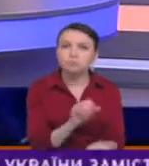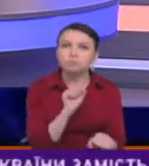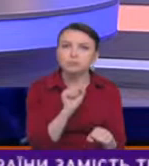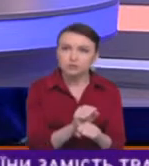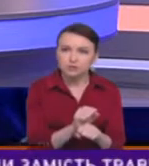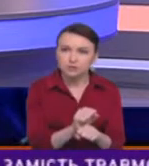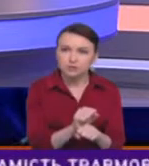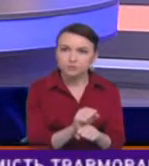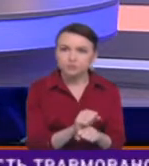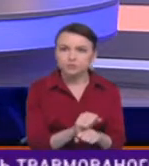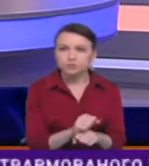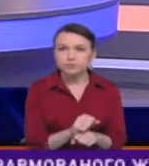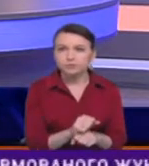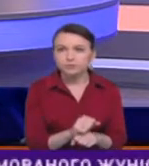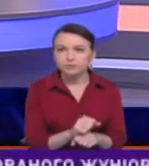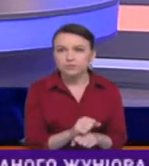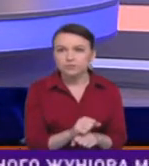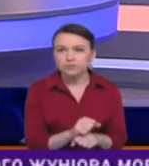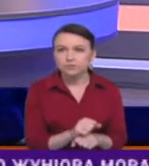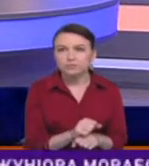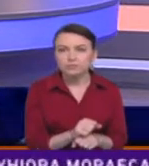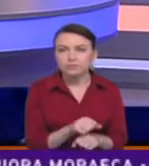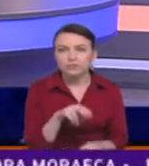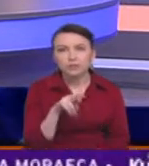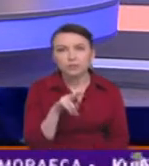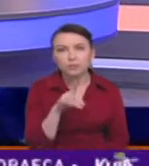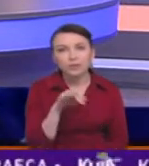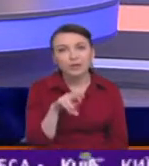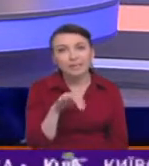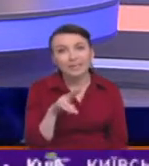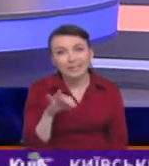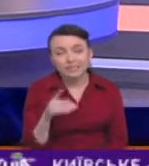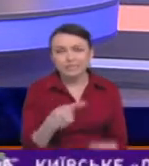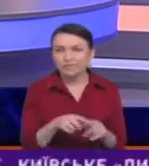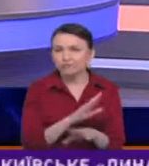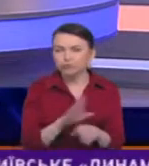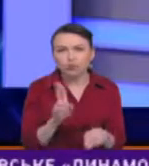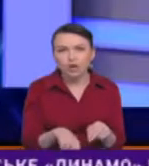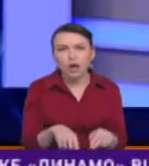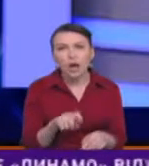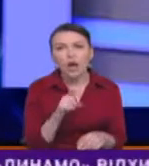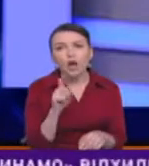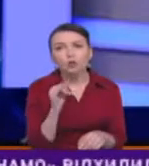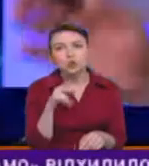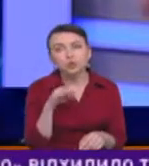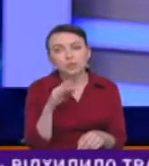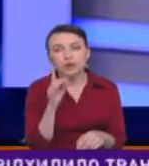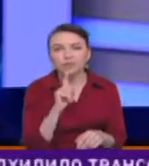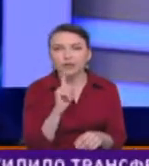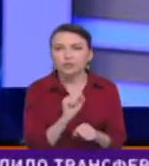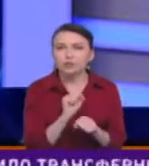припиняється процес. Бо зупиняється це тимчасово, припиняється. Все, і все виходимо на 27 жовтня. Тобто повертається